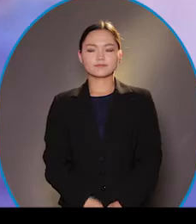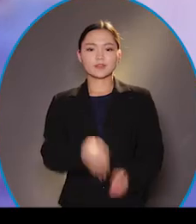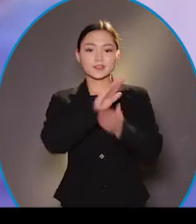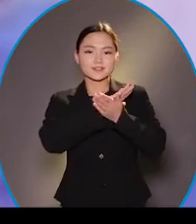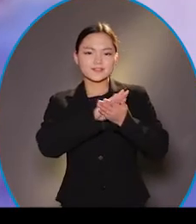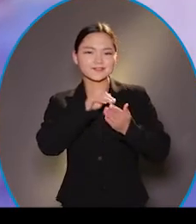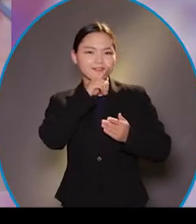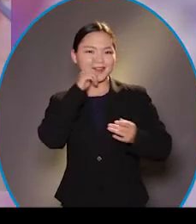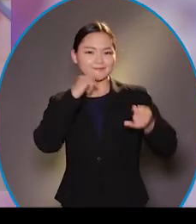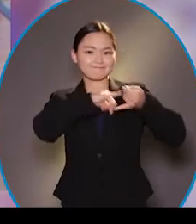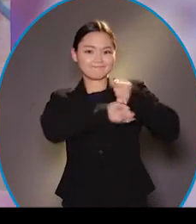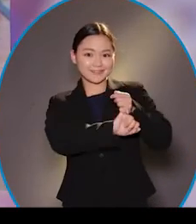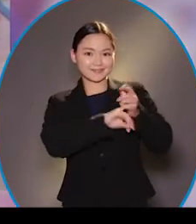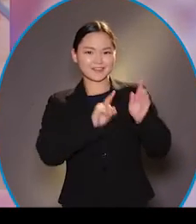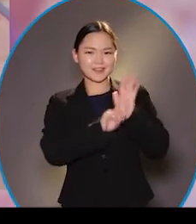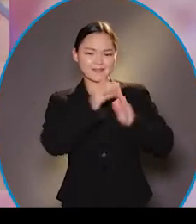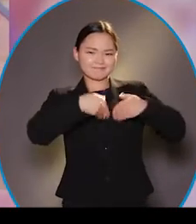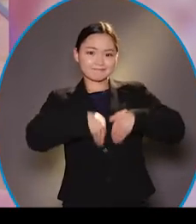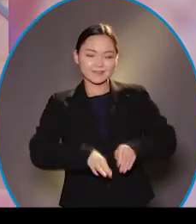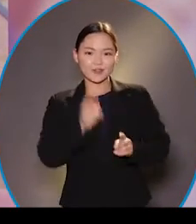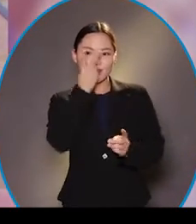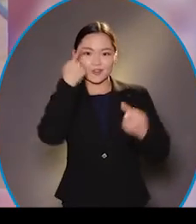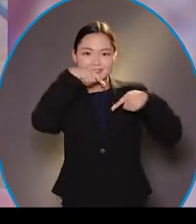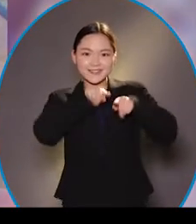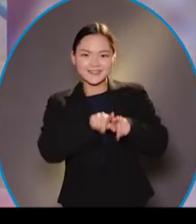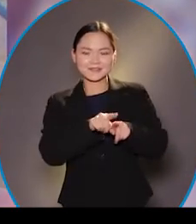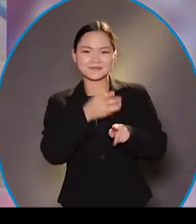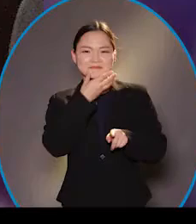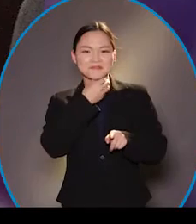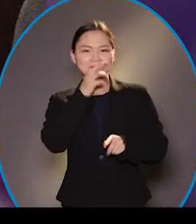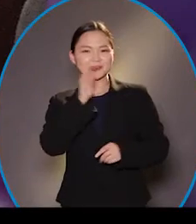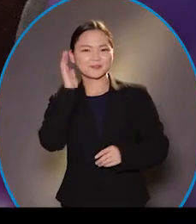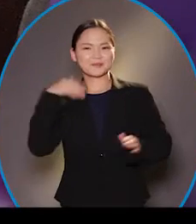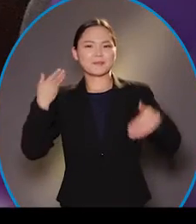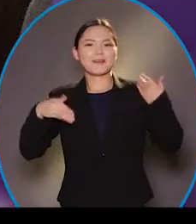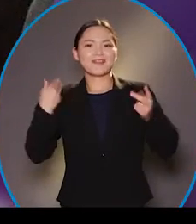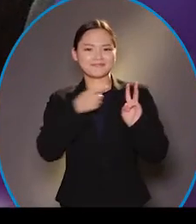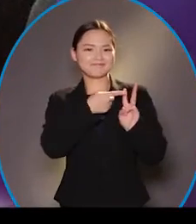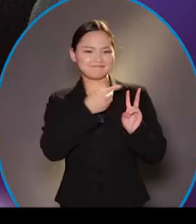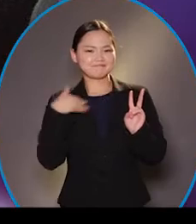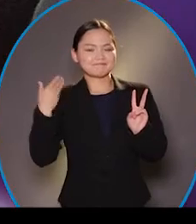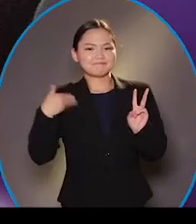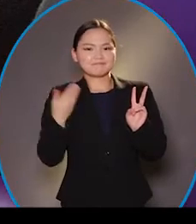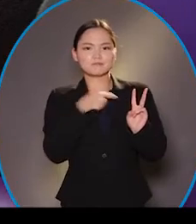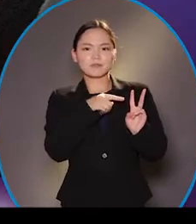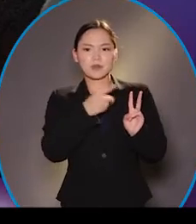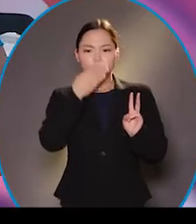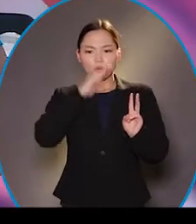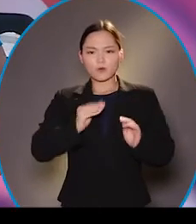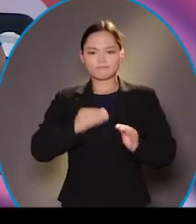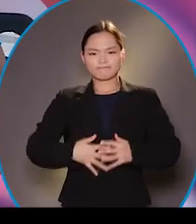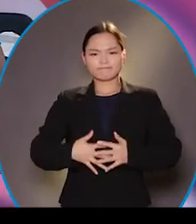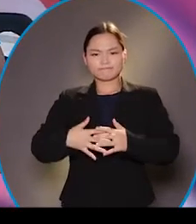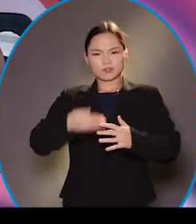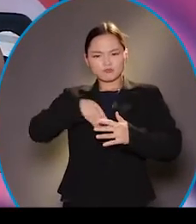Шинэ хосын эхний хүүхэд нь ихэр гэдгийг сонсоод тэд маш их баярлаж байлаа. Хүүхэд тээж төрүүлнэ гэдэг